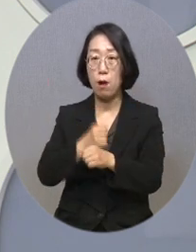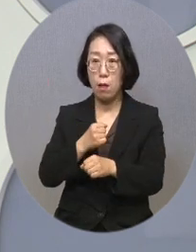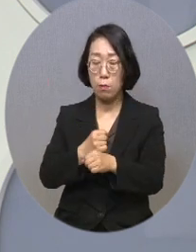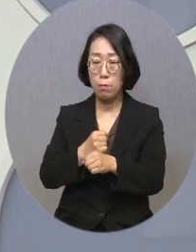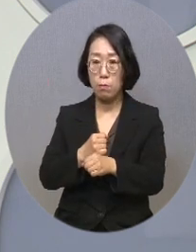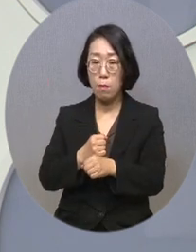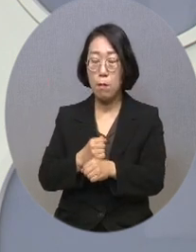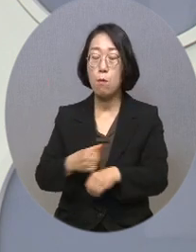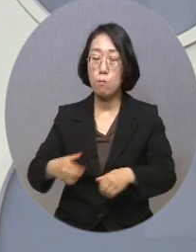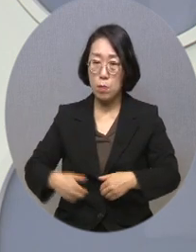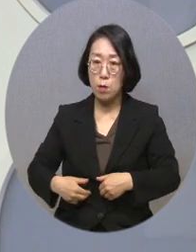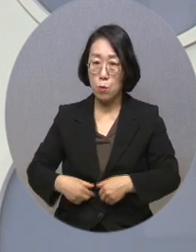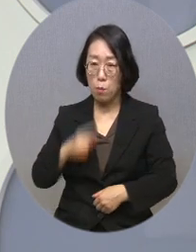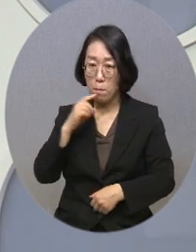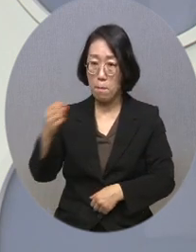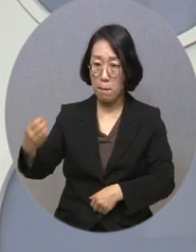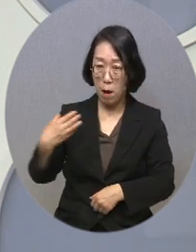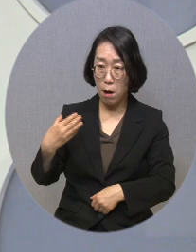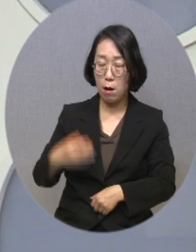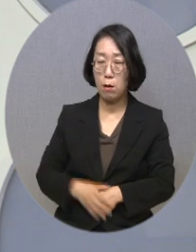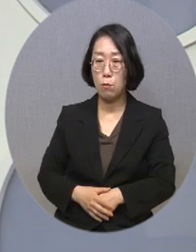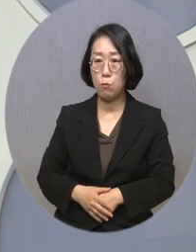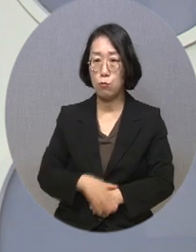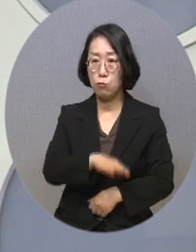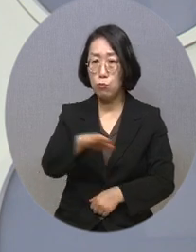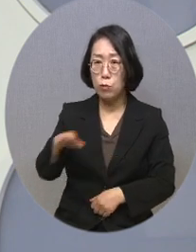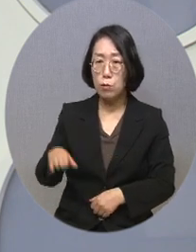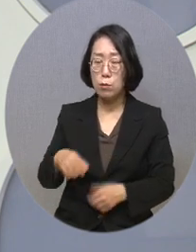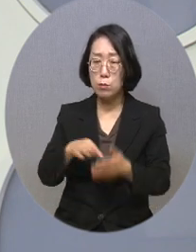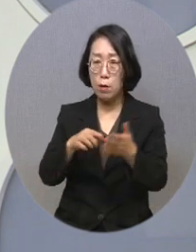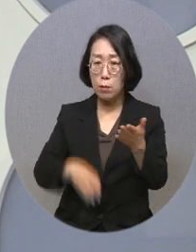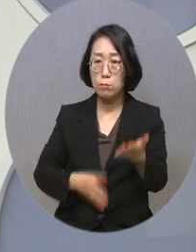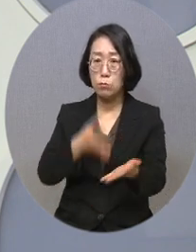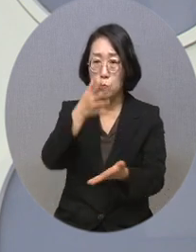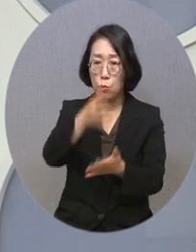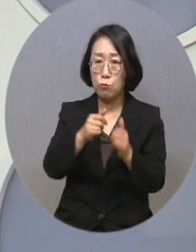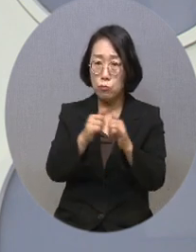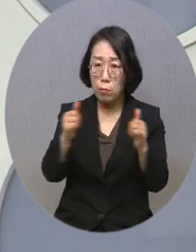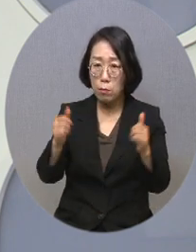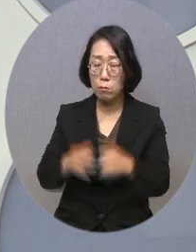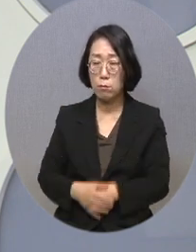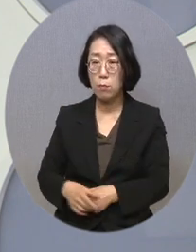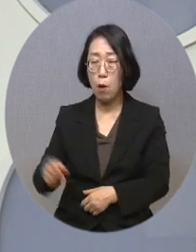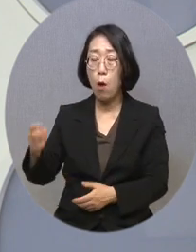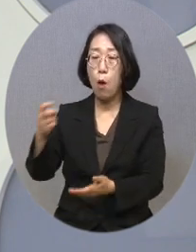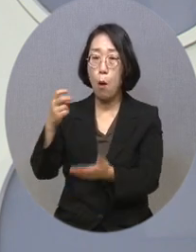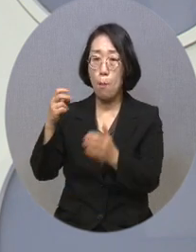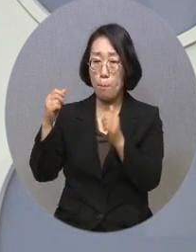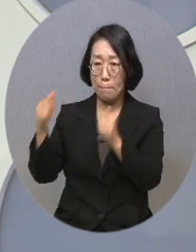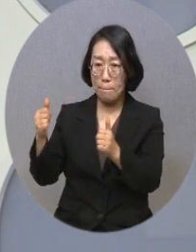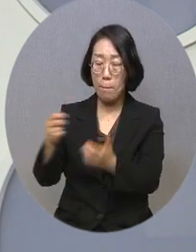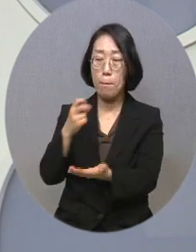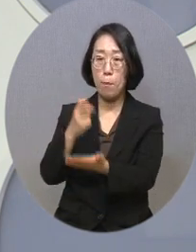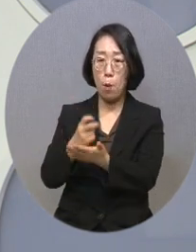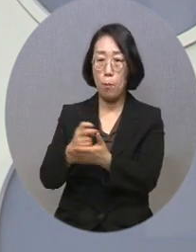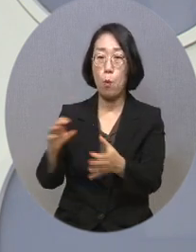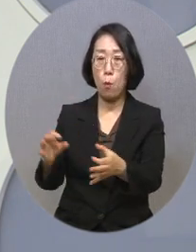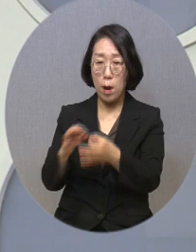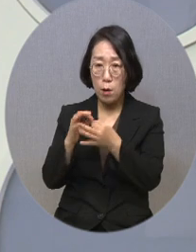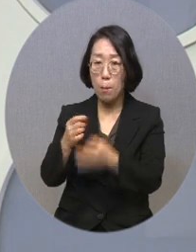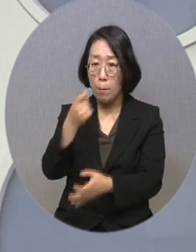하고 우리 세무사들이 볼 때는 변호사들은 변호사 시험에 법에 관련된 그런 시험은